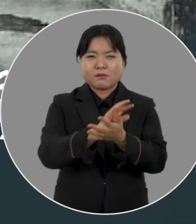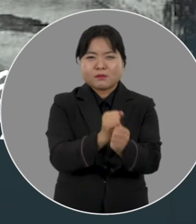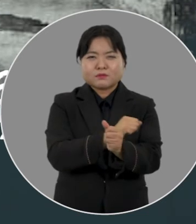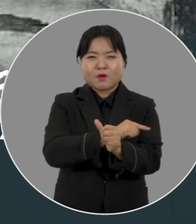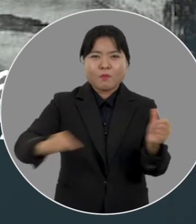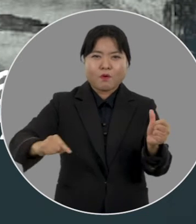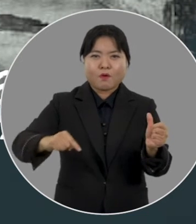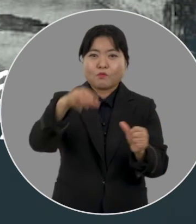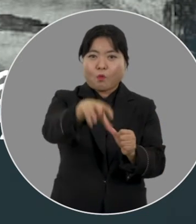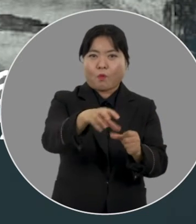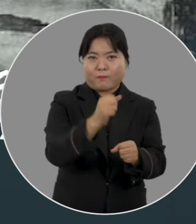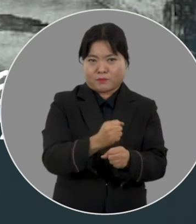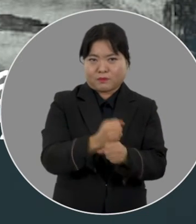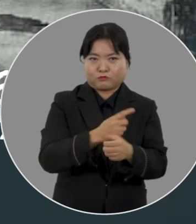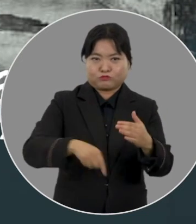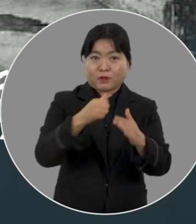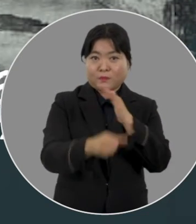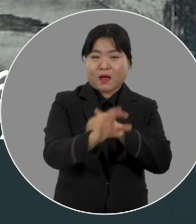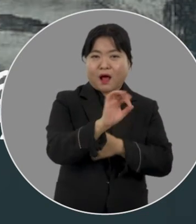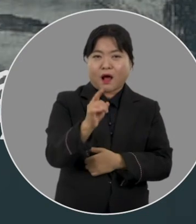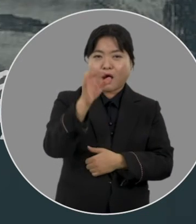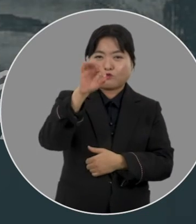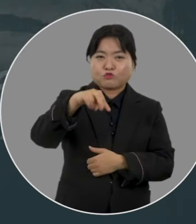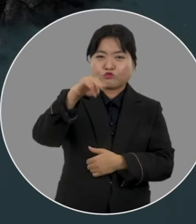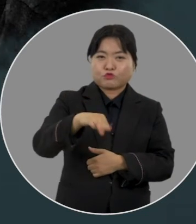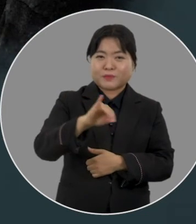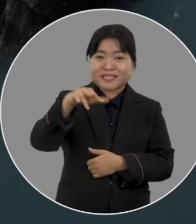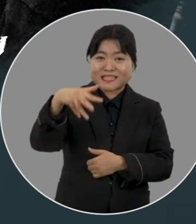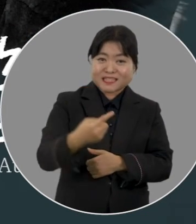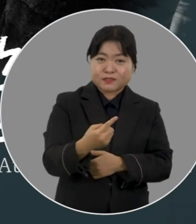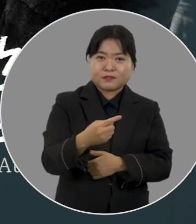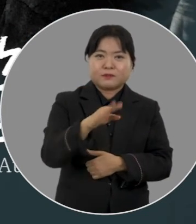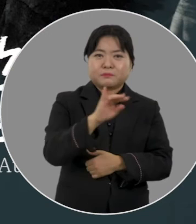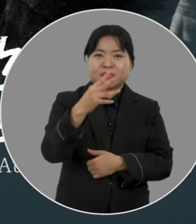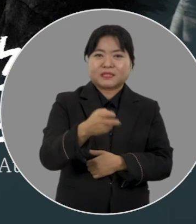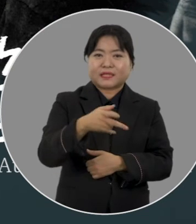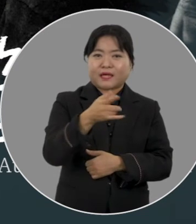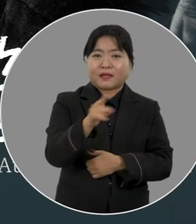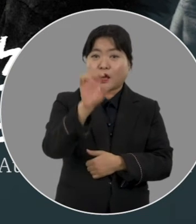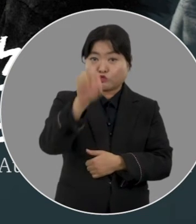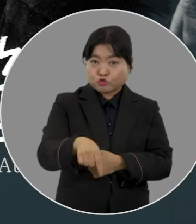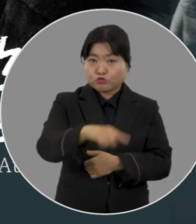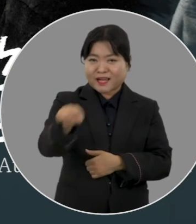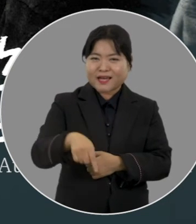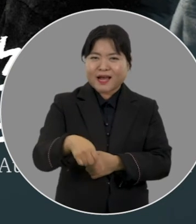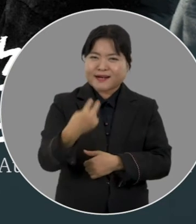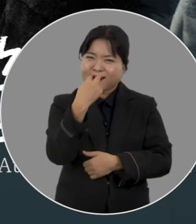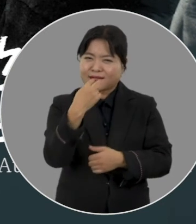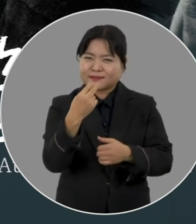만든 거죠. 그 중에 대표가 아우슈비츠 비르케나우의 가스실을